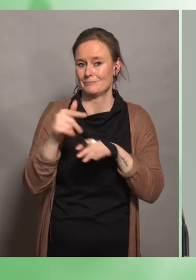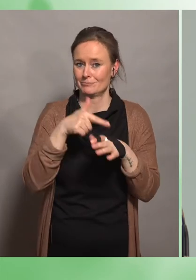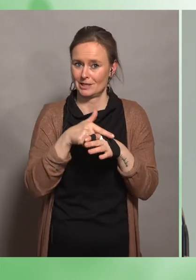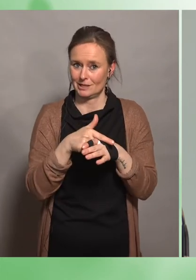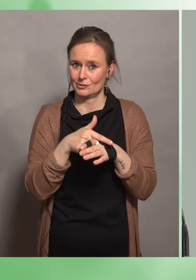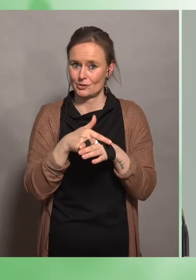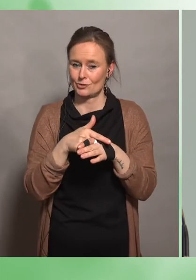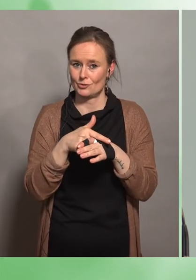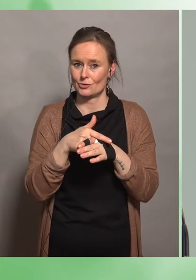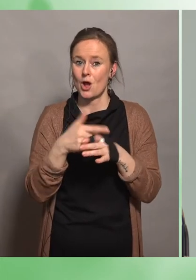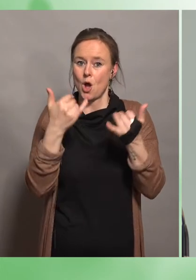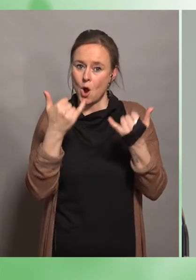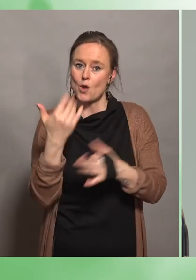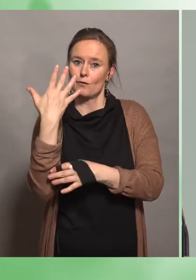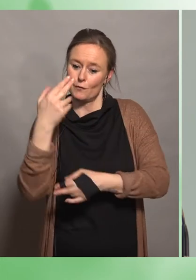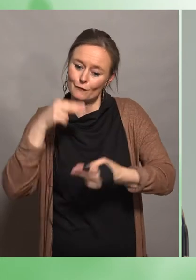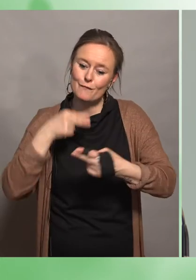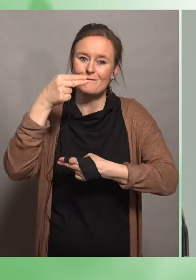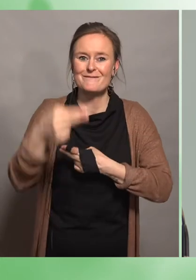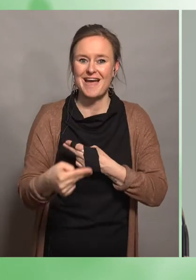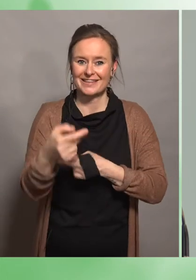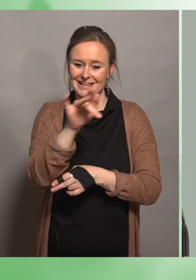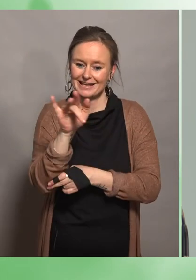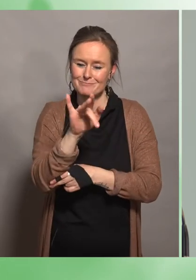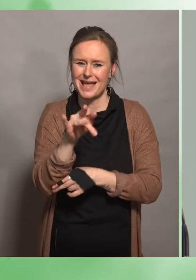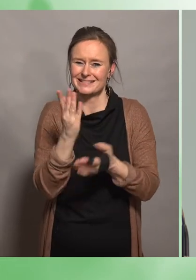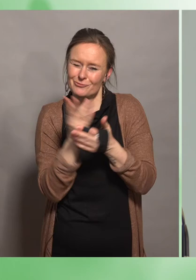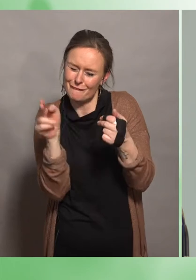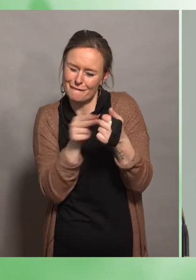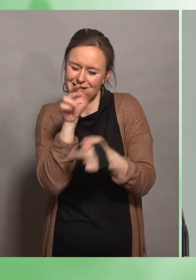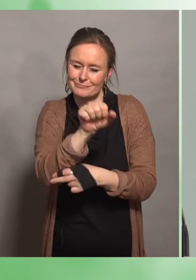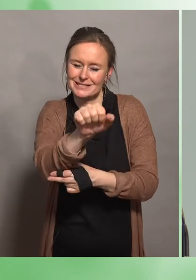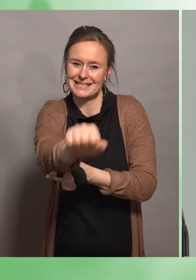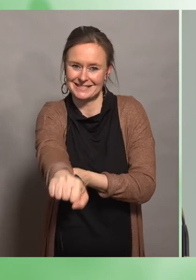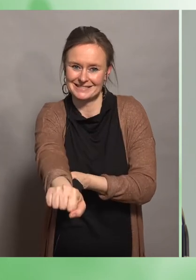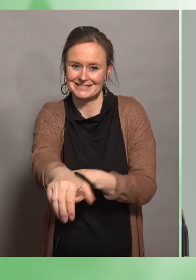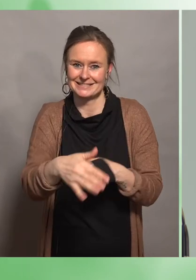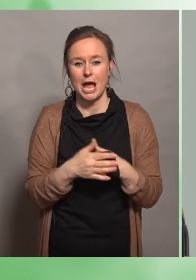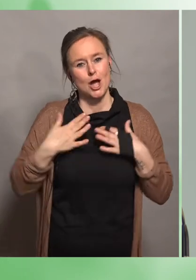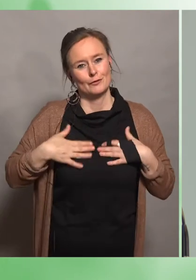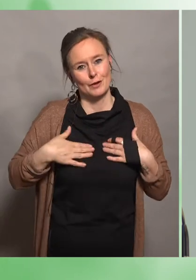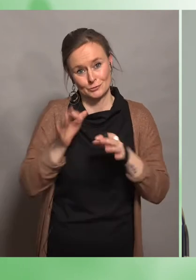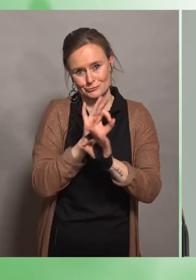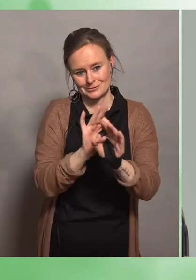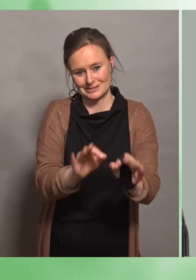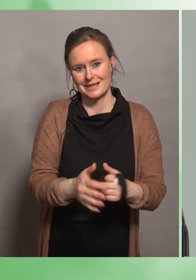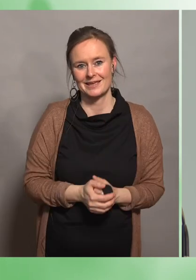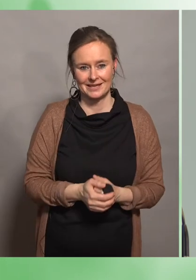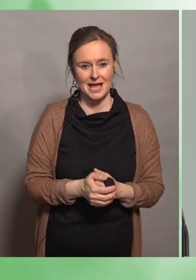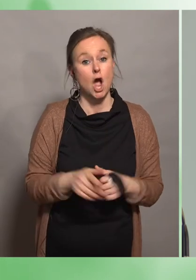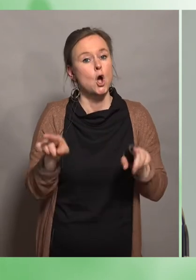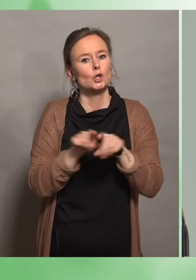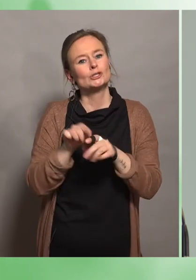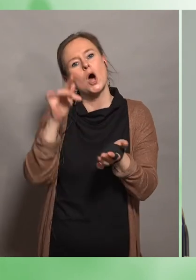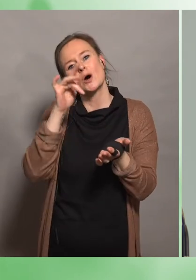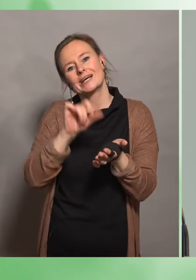haben. Heuer haben wir 5 weitere Plätze, die schon fast besetzt dann auch sind. Also freuen wir uns schon sehr drauf. Und auch in der Zentrale